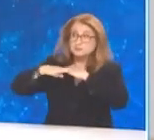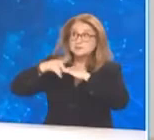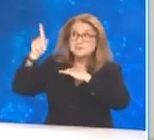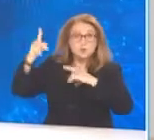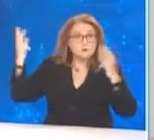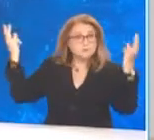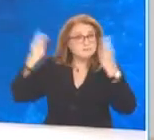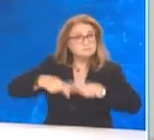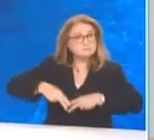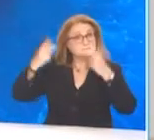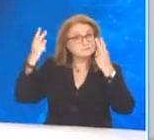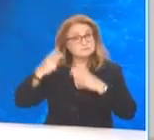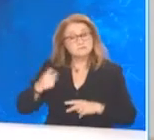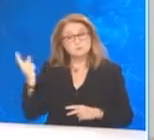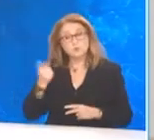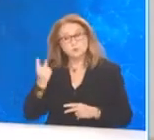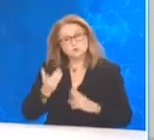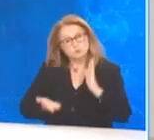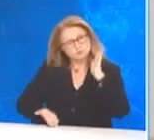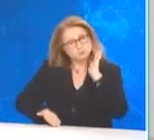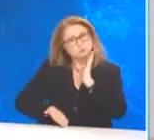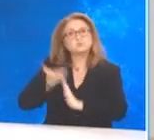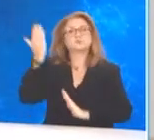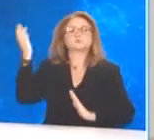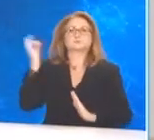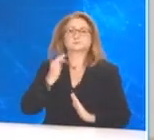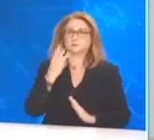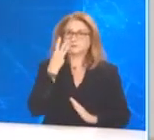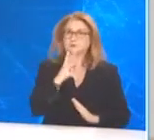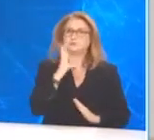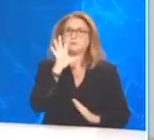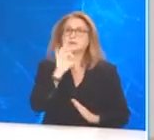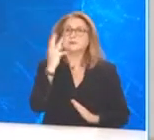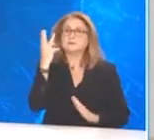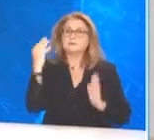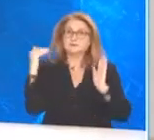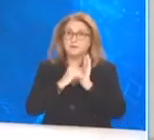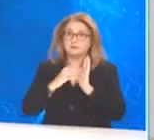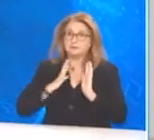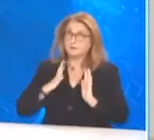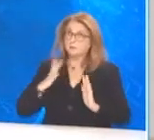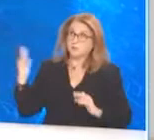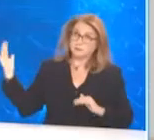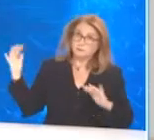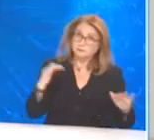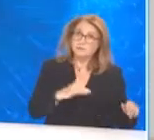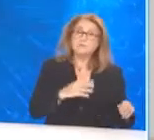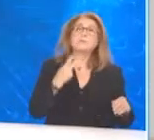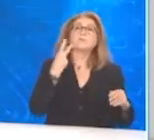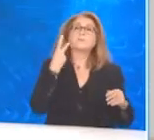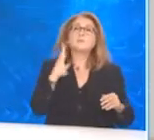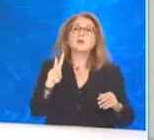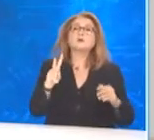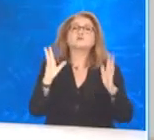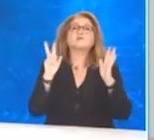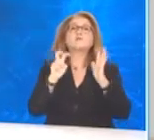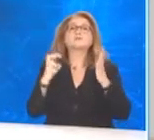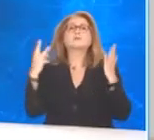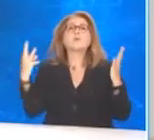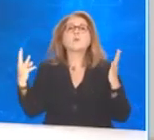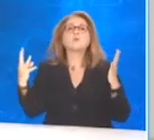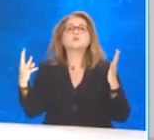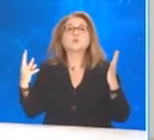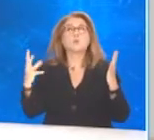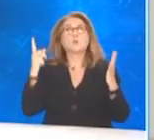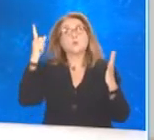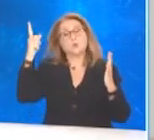αναλογικά με τα άτομα που έχουν μπει μέσα. Δηλαδή, έχουμε 353.000 εισόδους και 218 έναντι με τα αεροδρόμια που είναι 278, αλλά